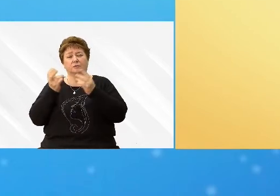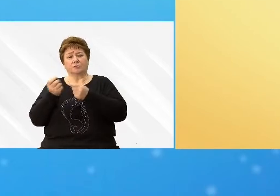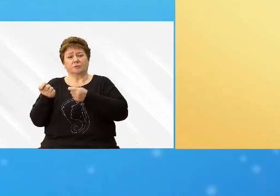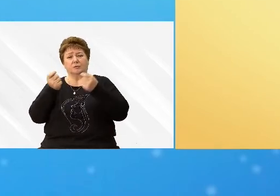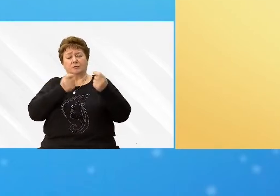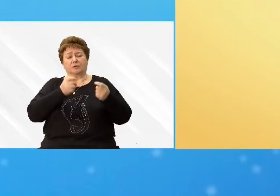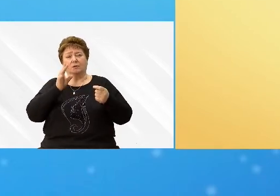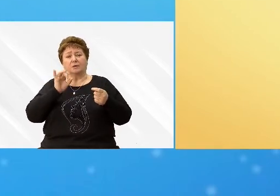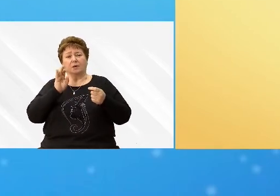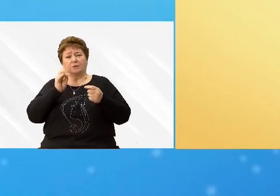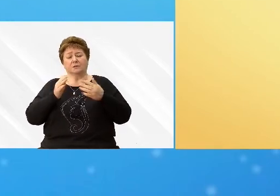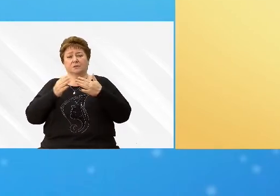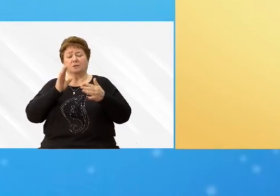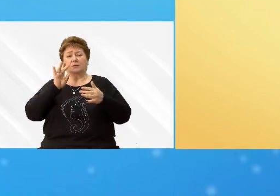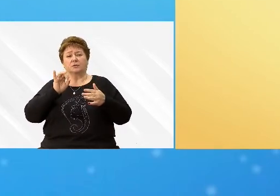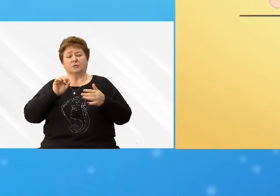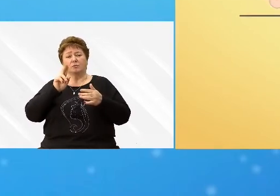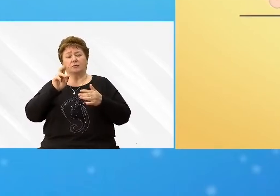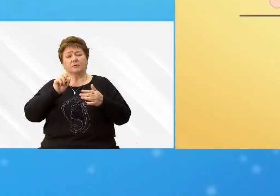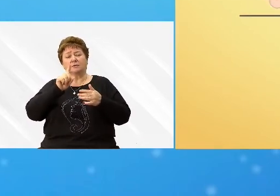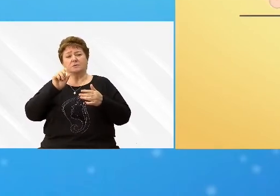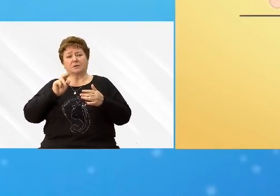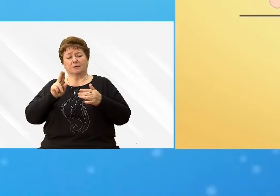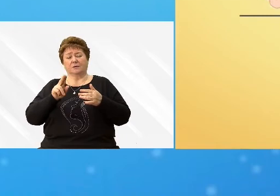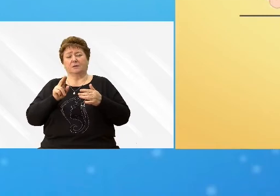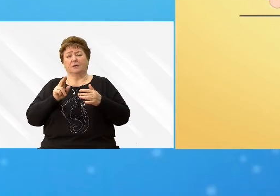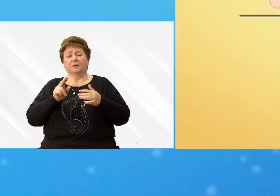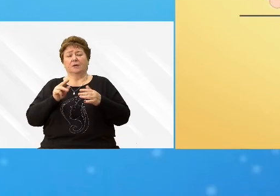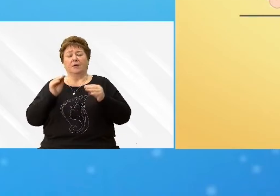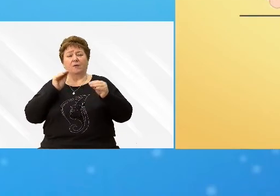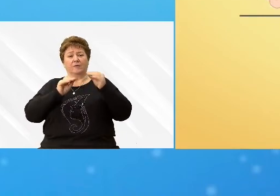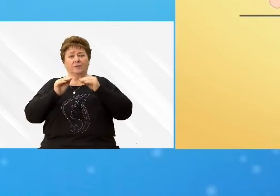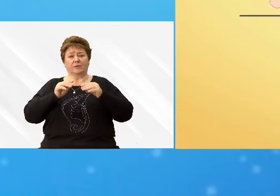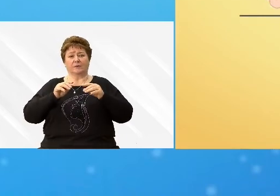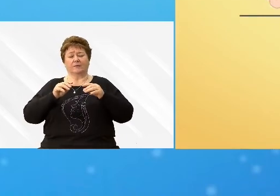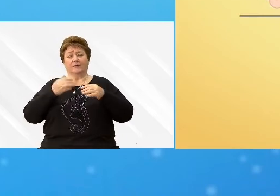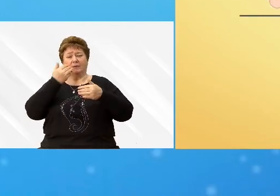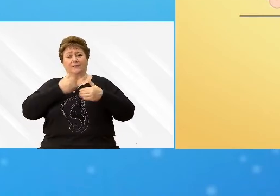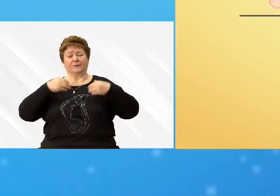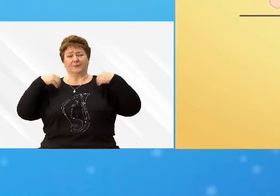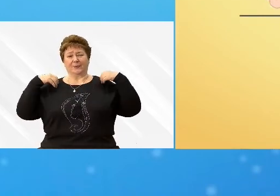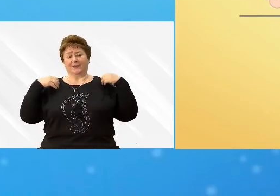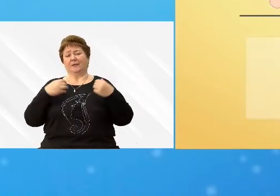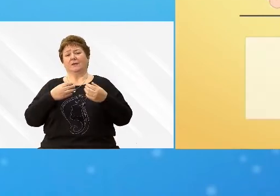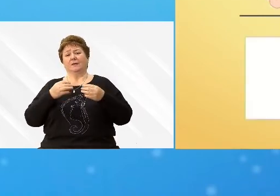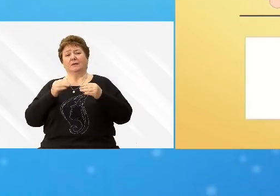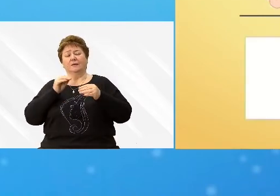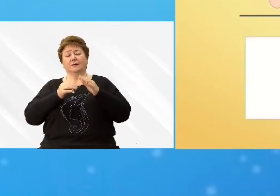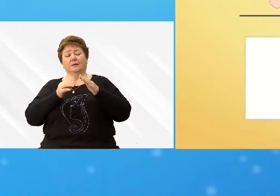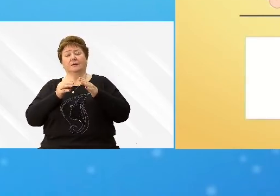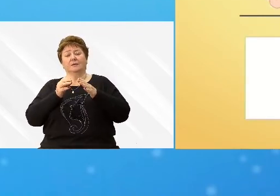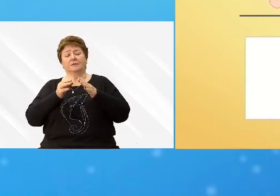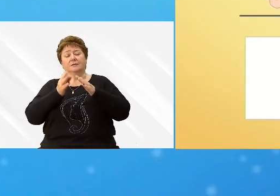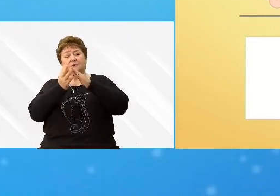в ранце или рюкзаке на формирование осанки сильно влияет состояние стопы